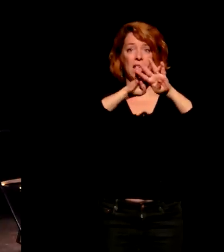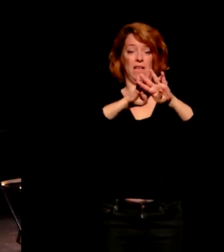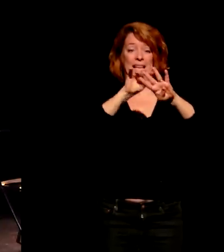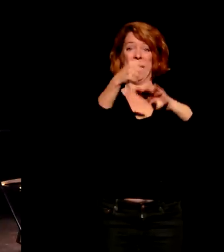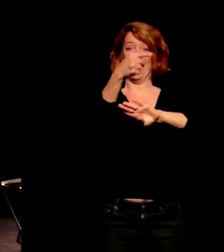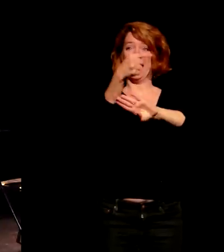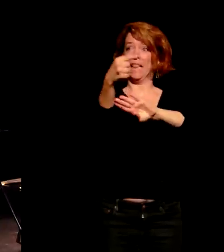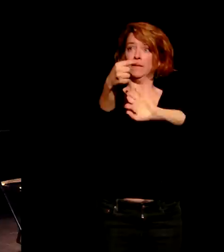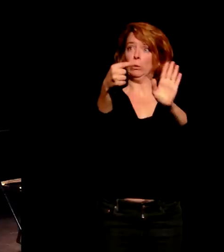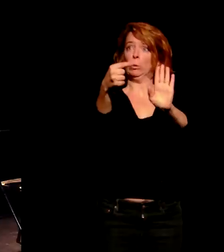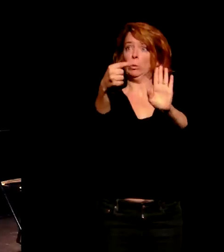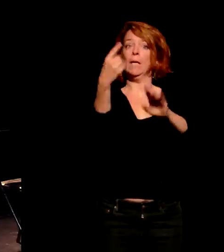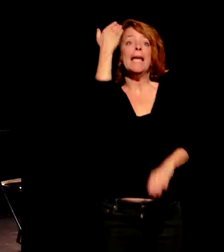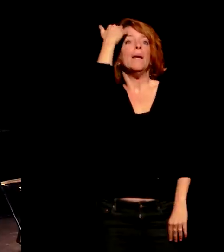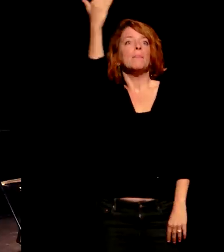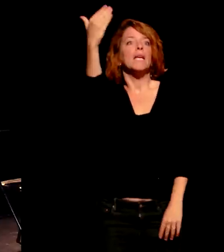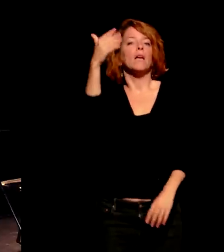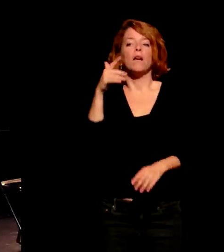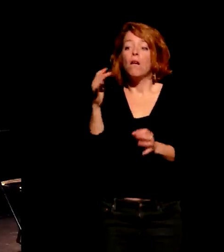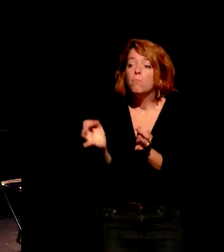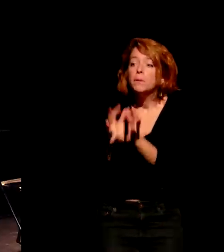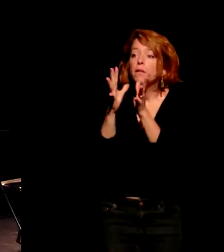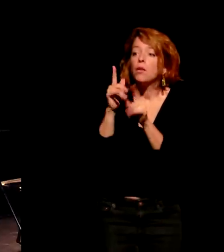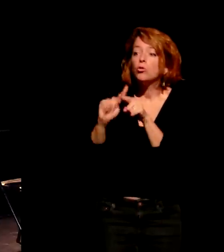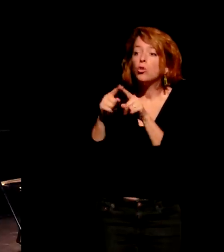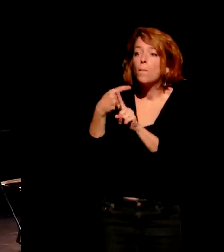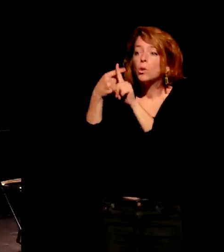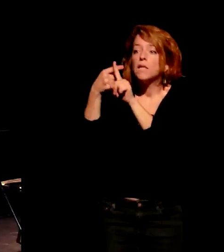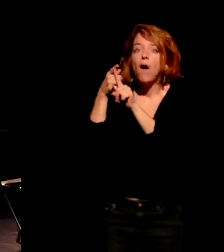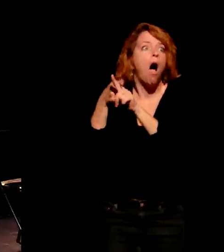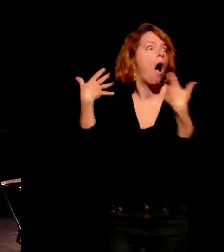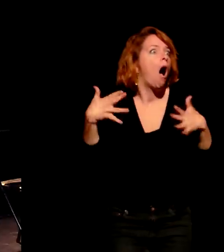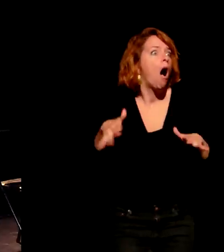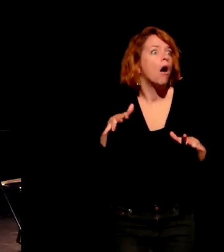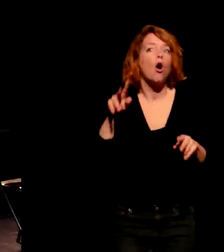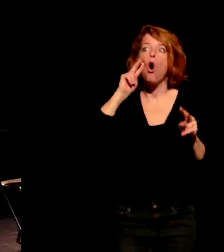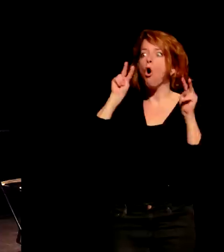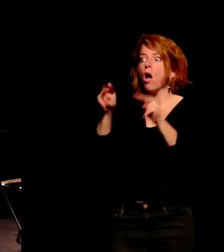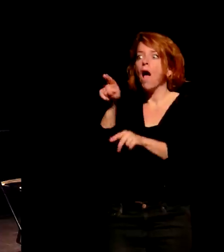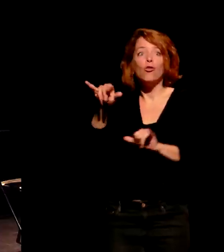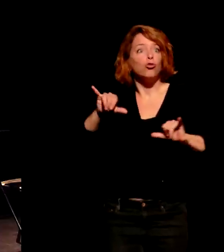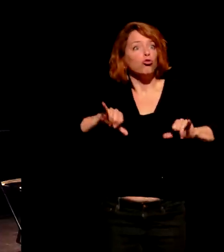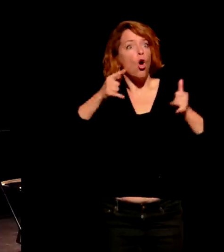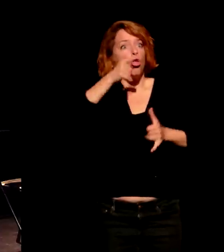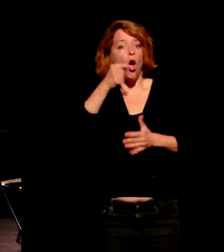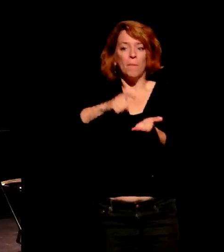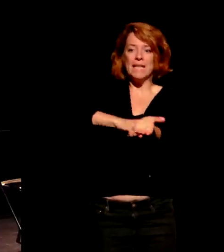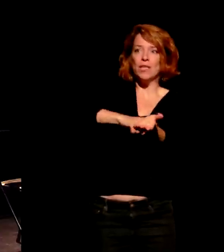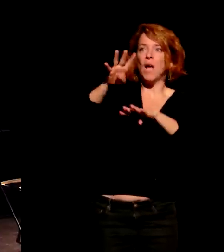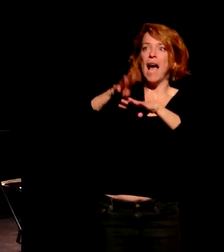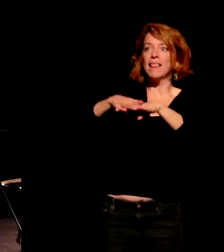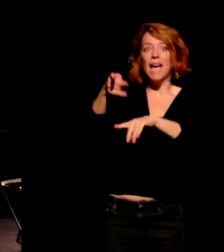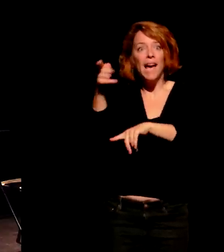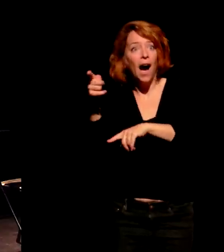ils montrent des trucs en positif, ils en font une espèce d'exception formidable. Regardez ce jeune homme issu des quartiers populaires et qui est devenu